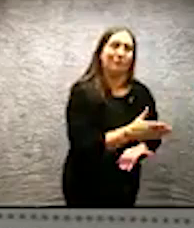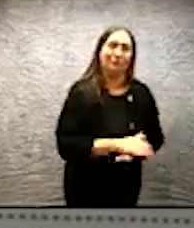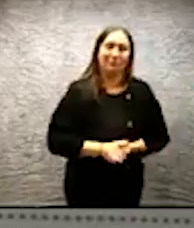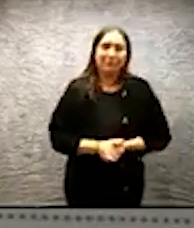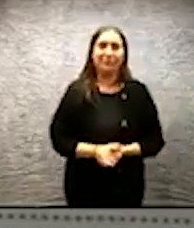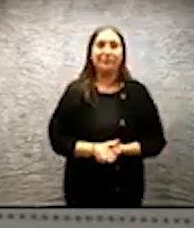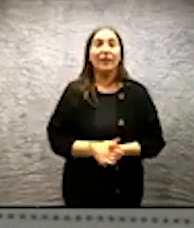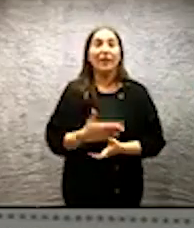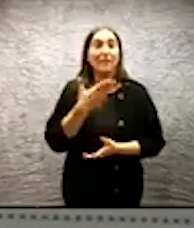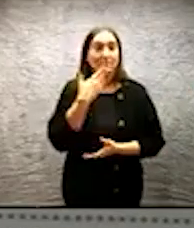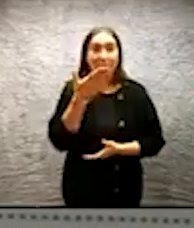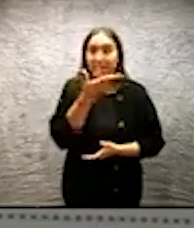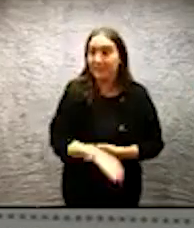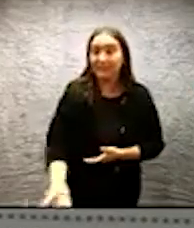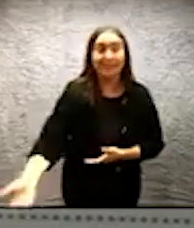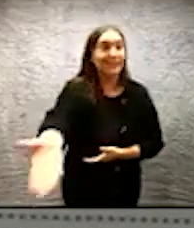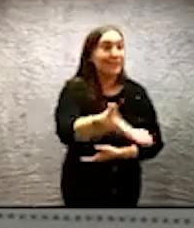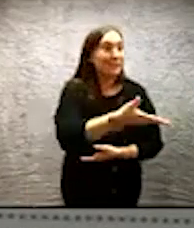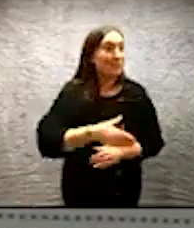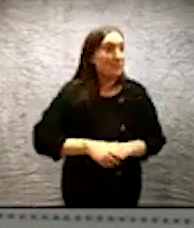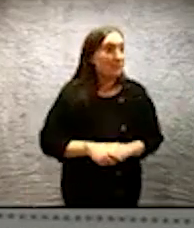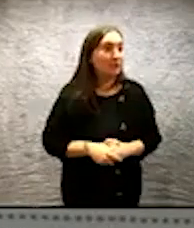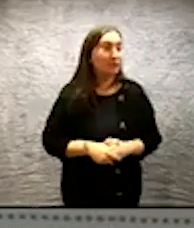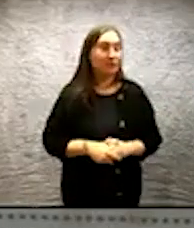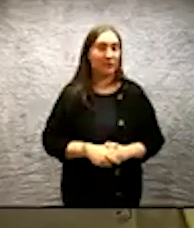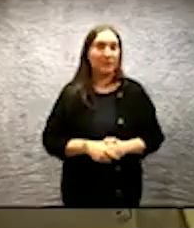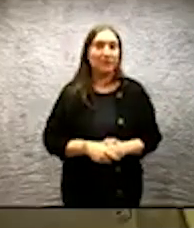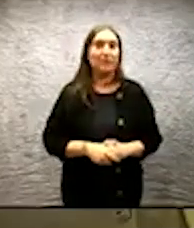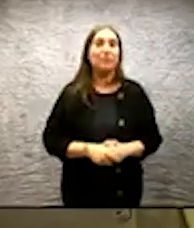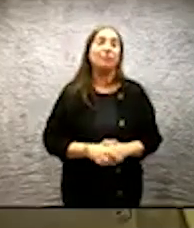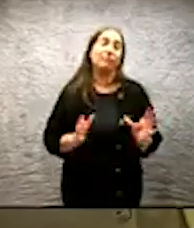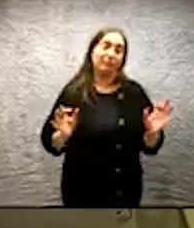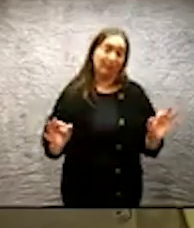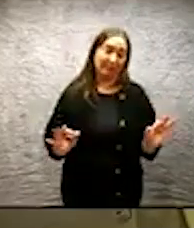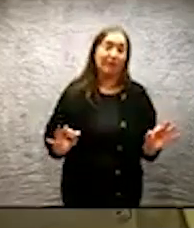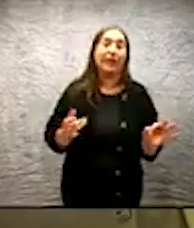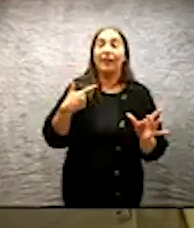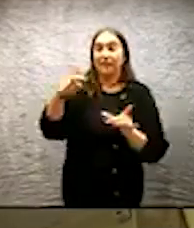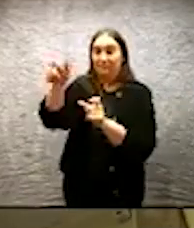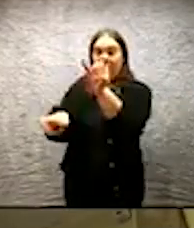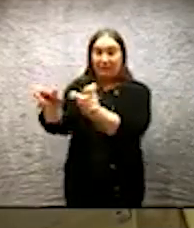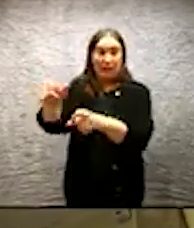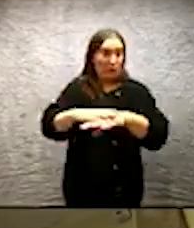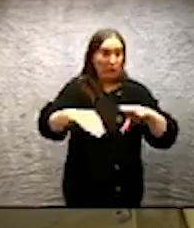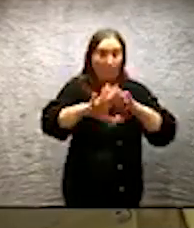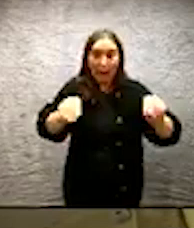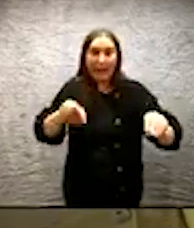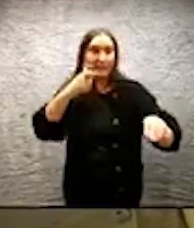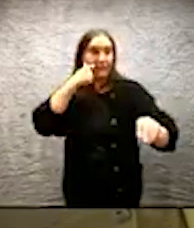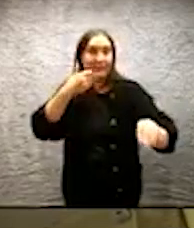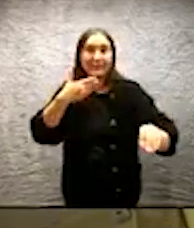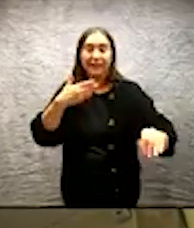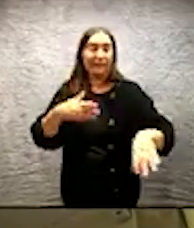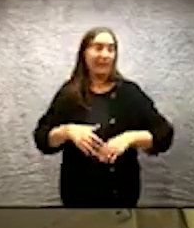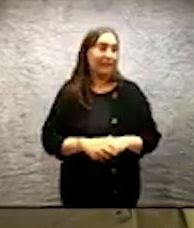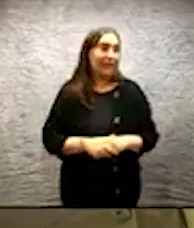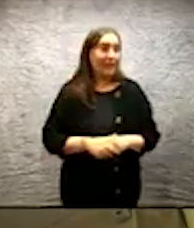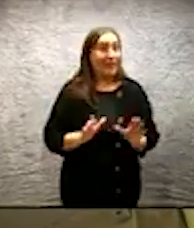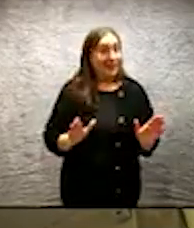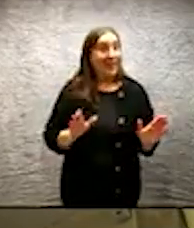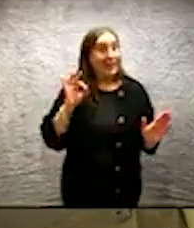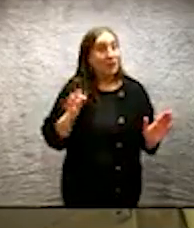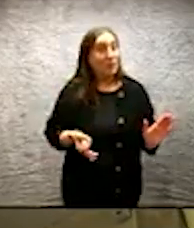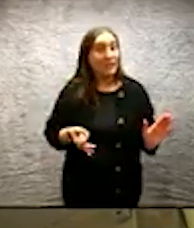Mais écoutez, merci à tous et à toutes. Avant de remercier plus précisément les personnes qui sont ici, je tiens à vous souhaiter d'ores et déjà, parce qu'on est